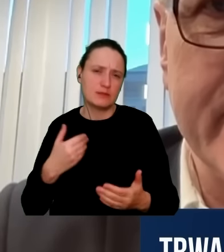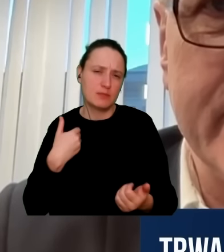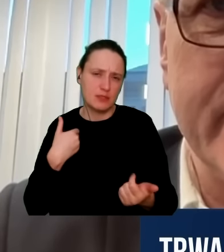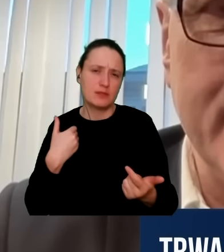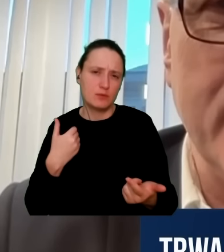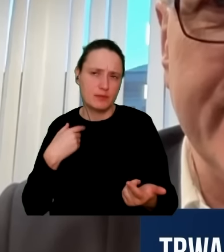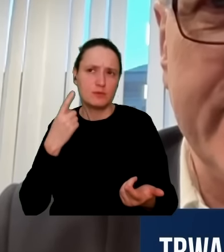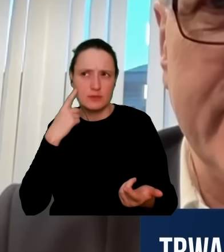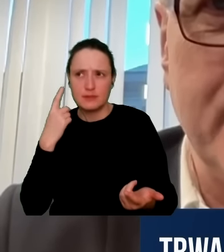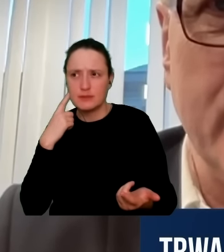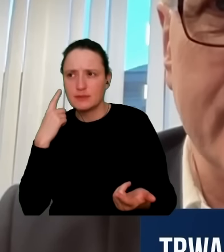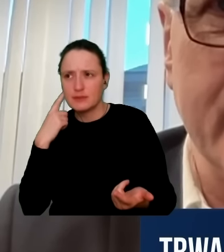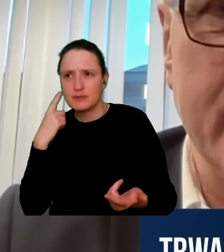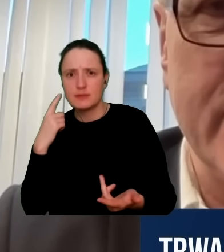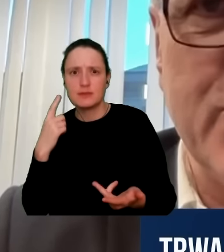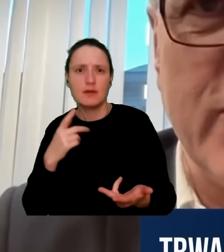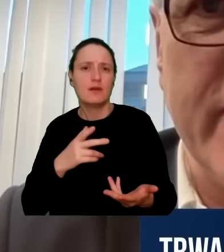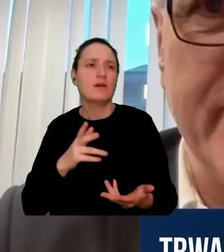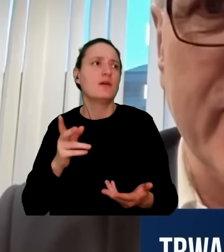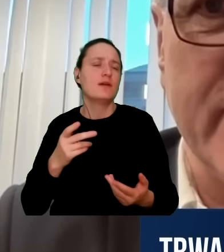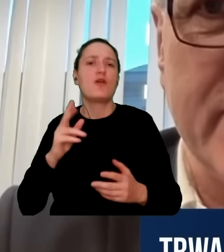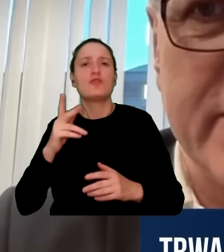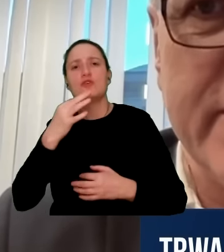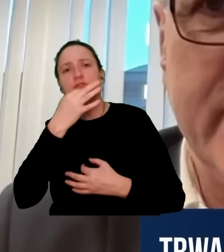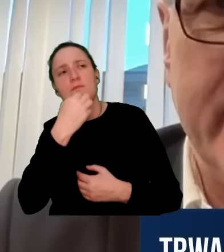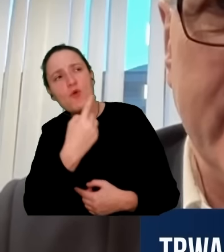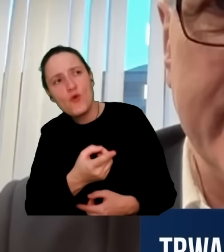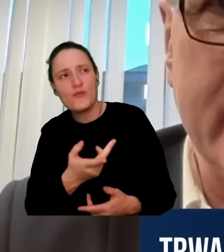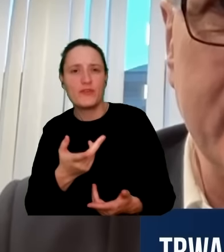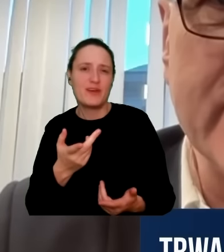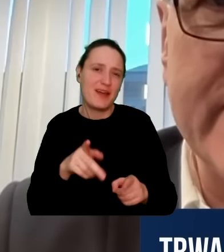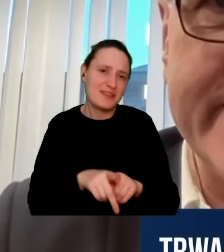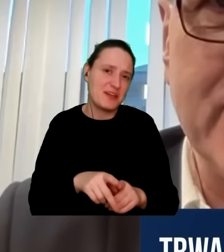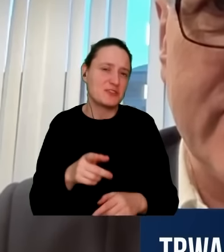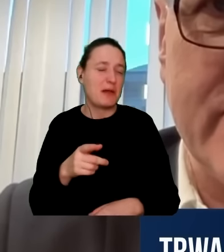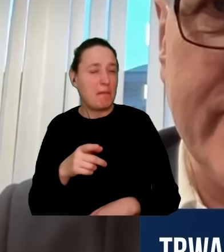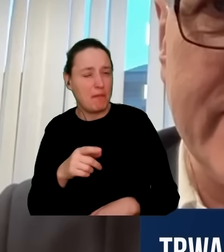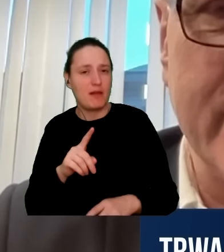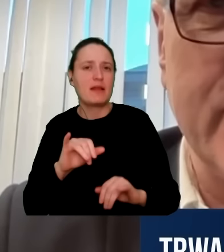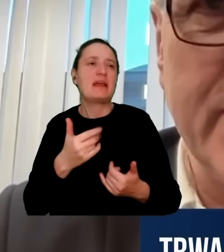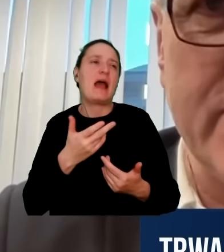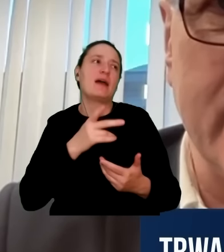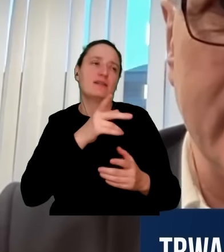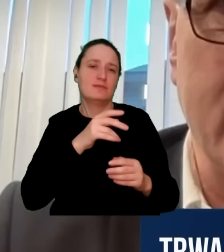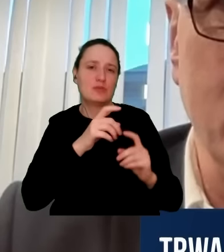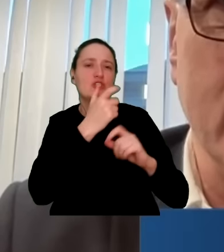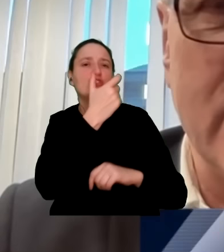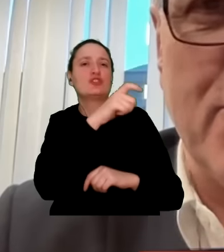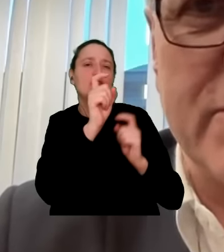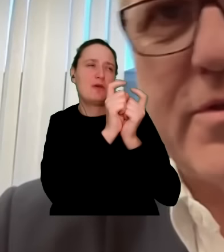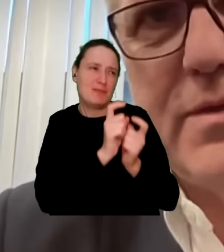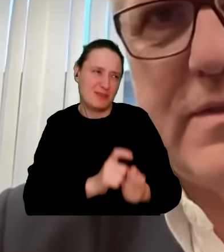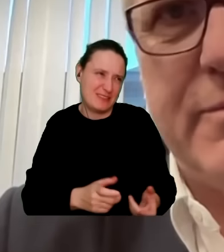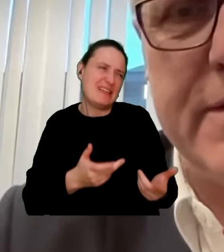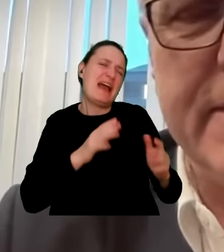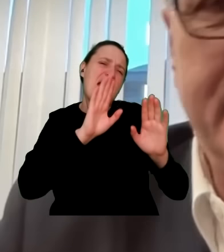takie wypowiedzi połączone trochę z mruganiem okiem. No jakie tam konkrety, przecież wiecie, rozumiecie, to tak było